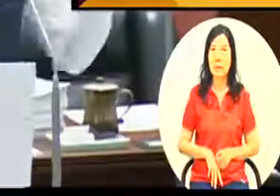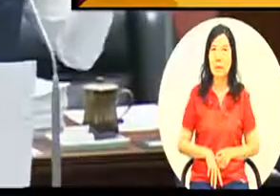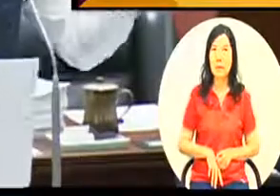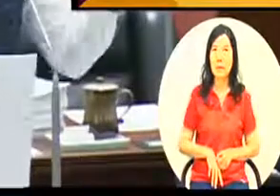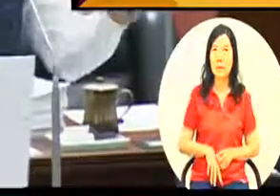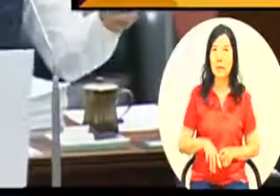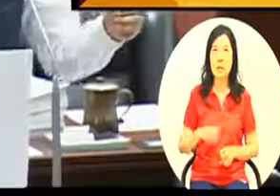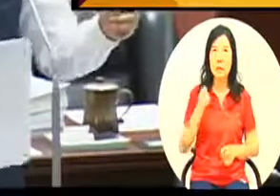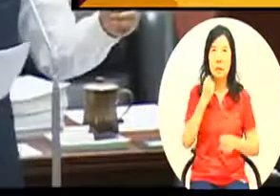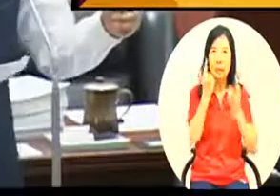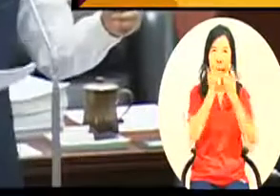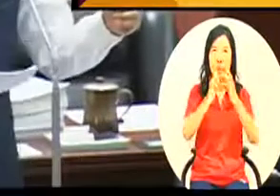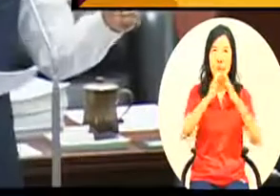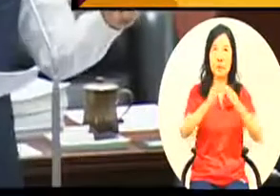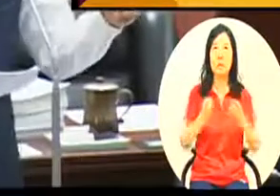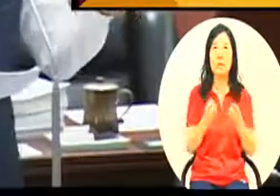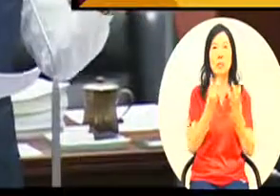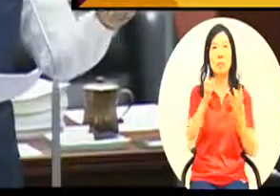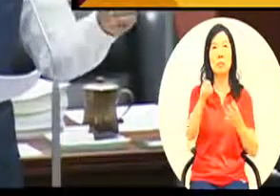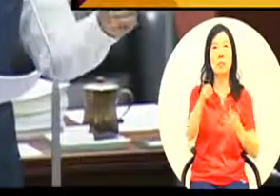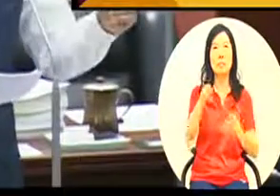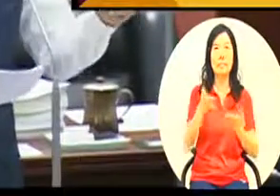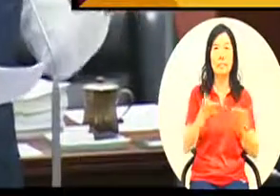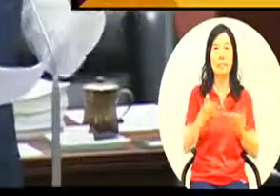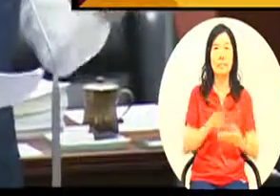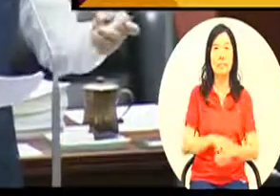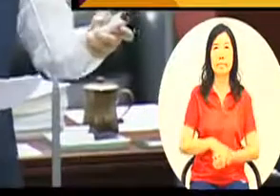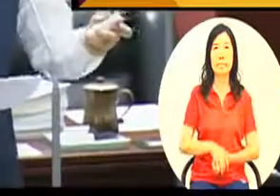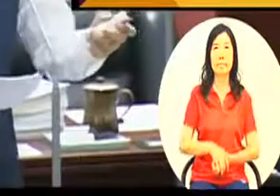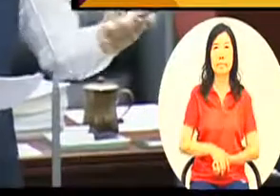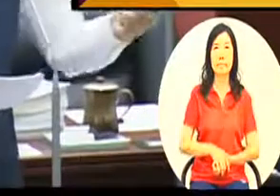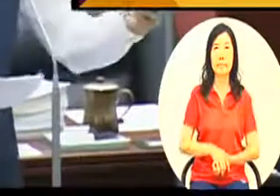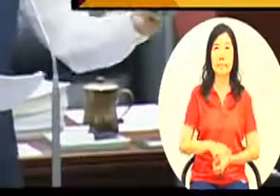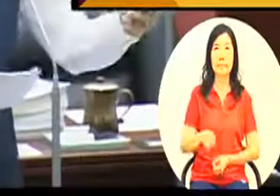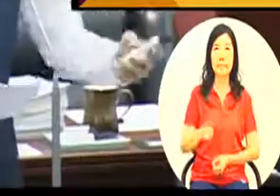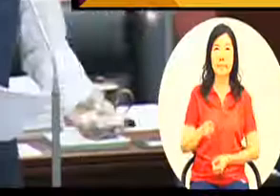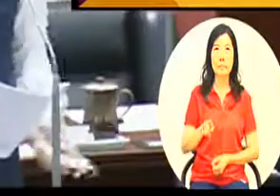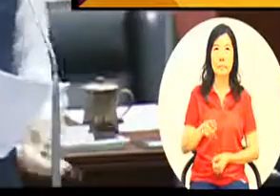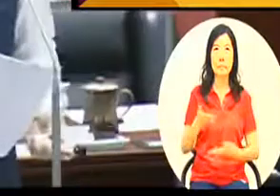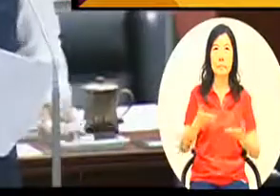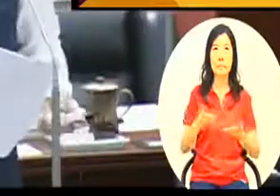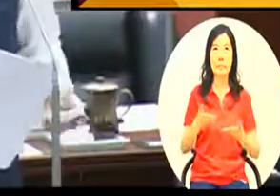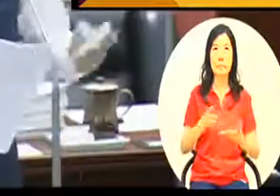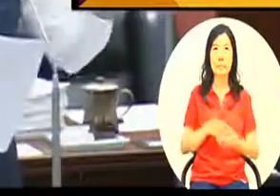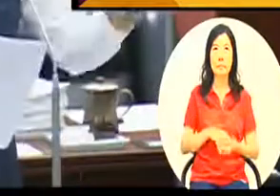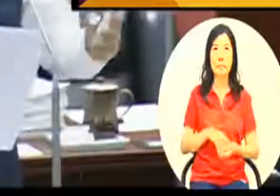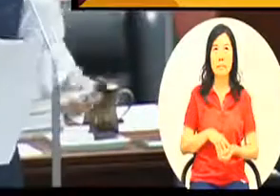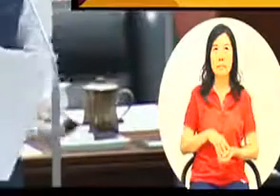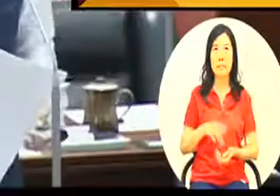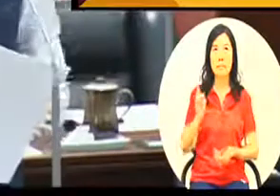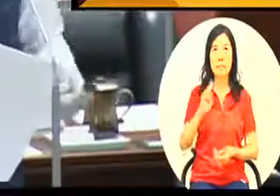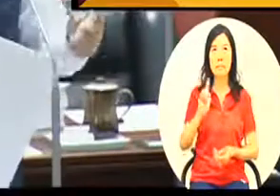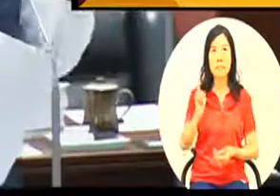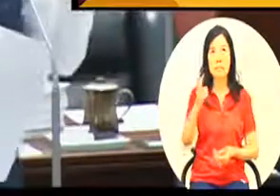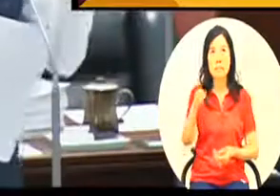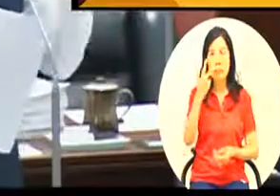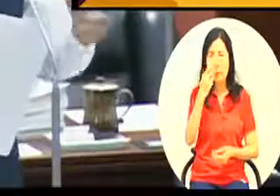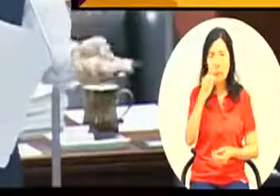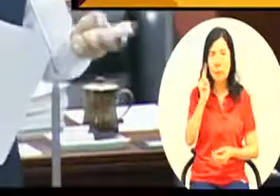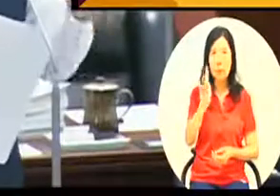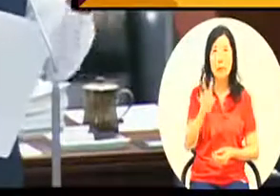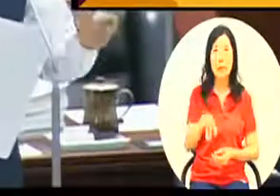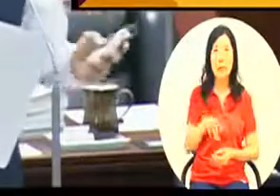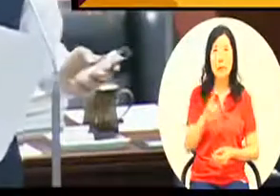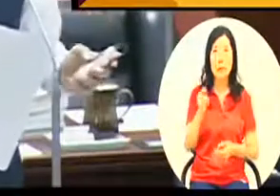么就在台北市发生，台北发生，那因为这个事情，为什么他会哭？